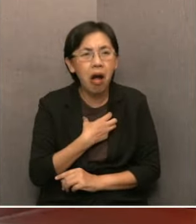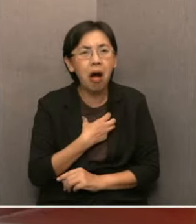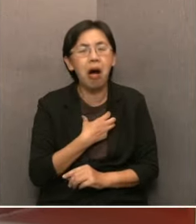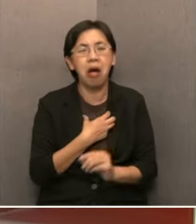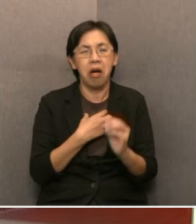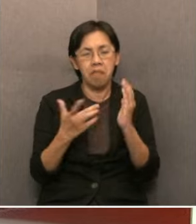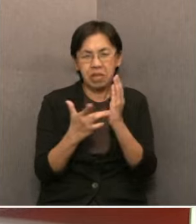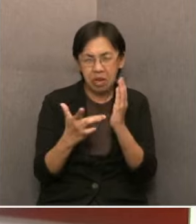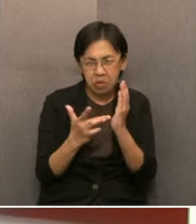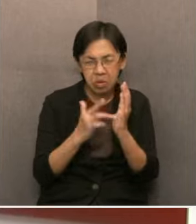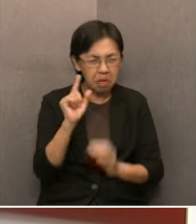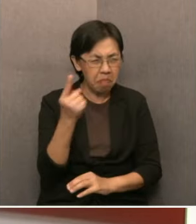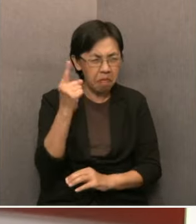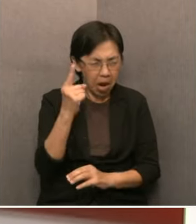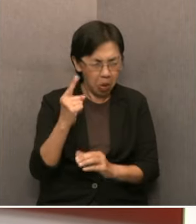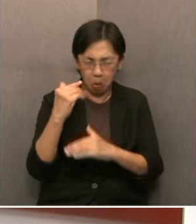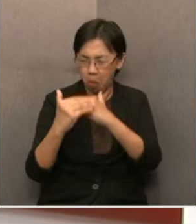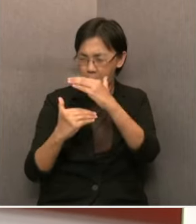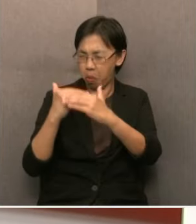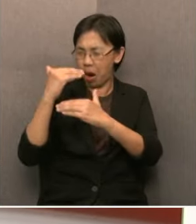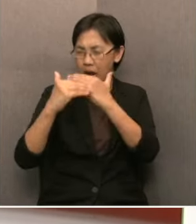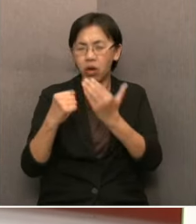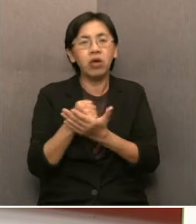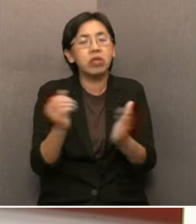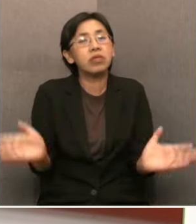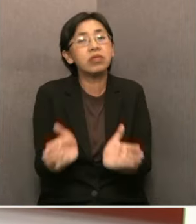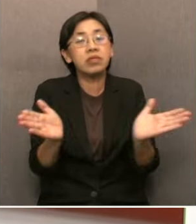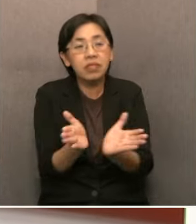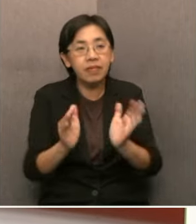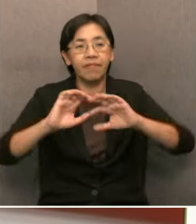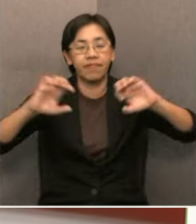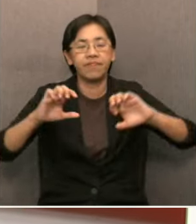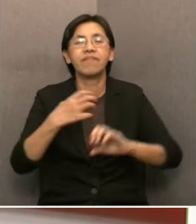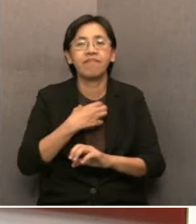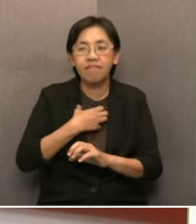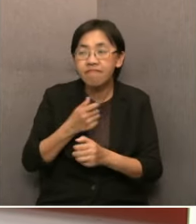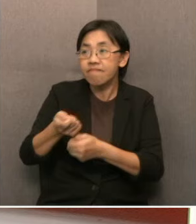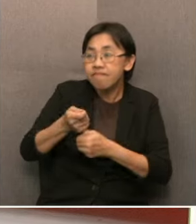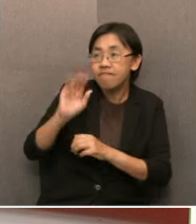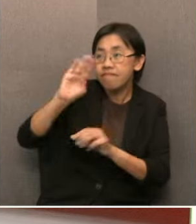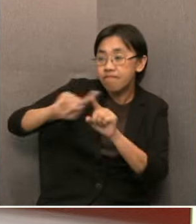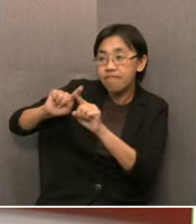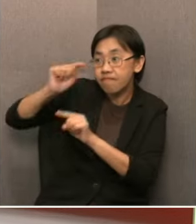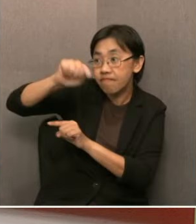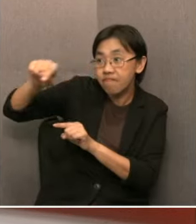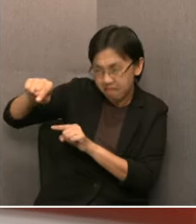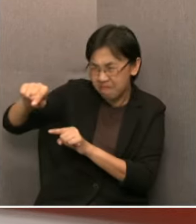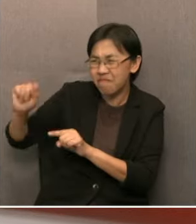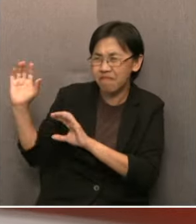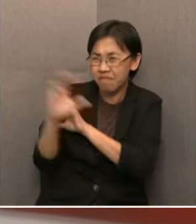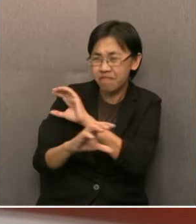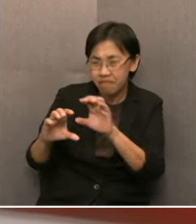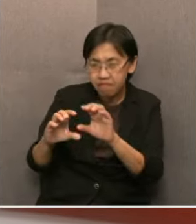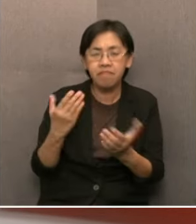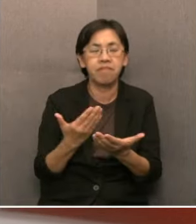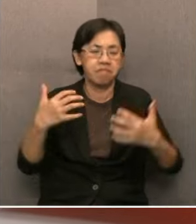ิค hazard ต้องได้รบการสงเสริแลผลัดันรฐบาลช่งนี้กเลยพยายามจะดึงบริษัใหๆเข้ามาตั้งฐานการผลิแตเต